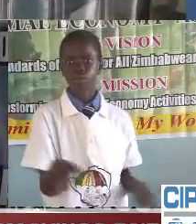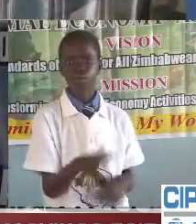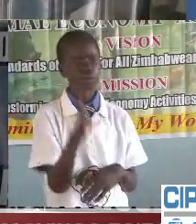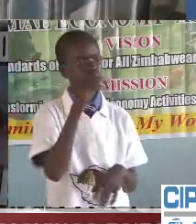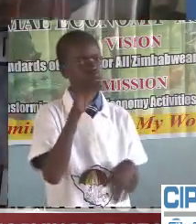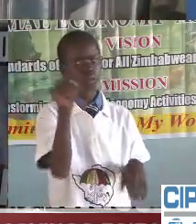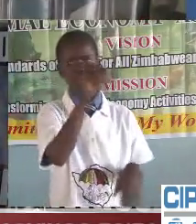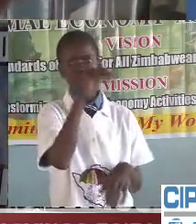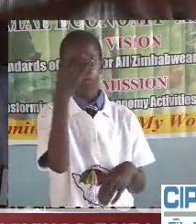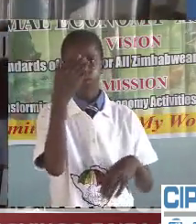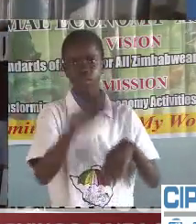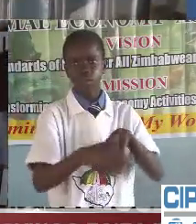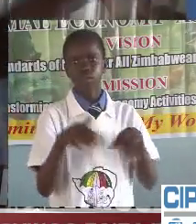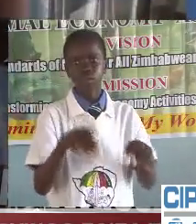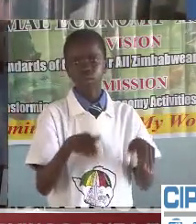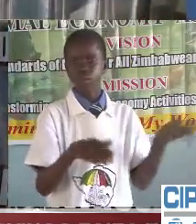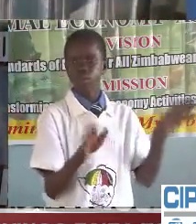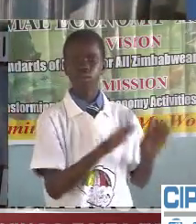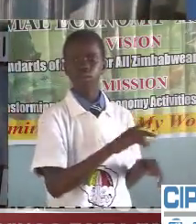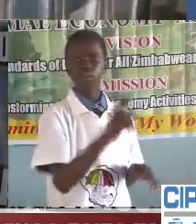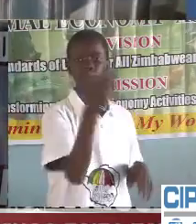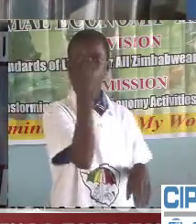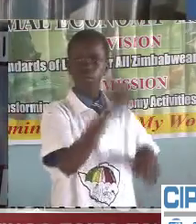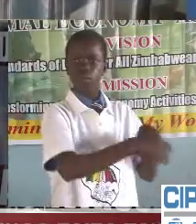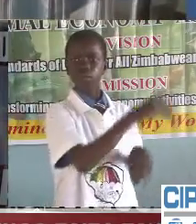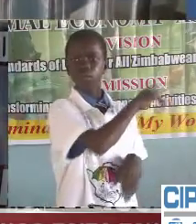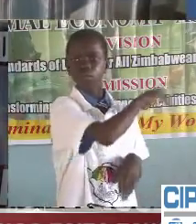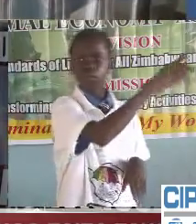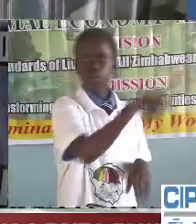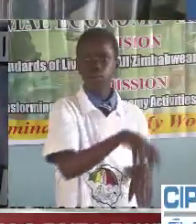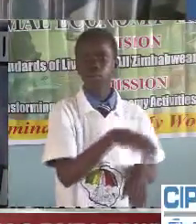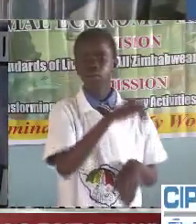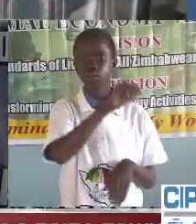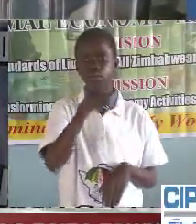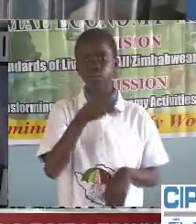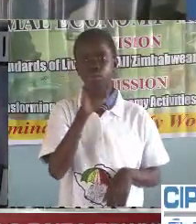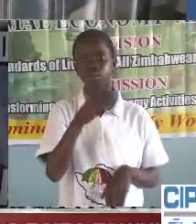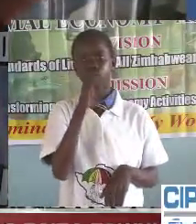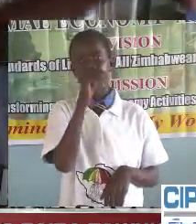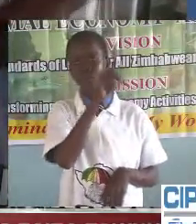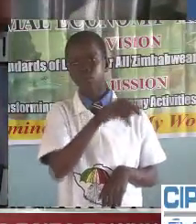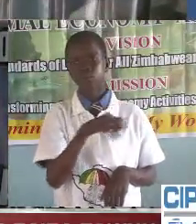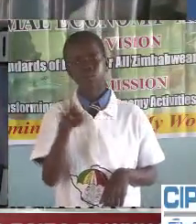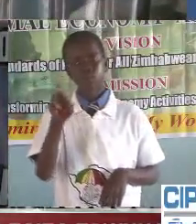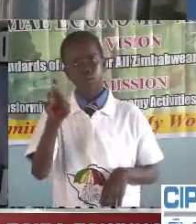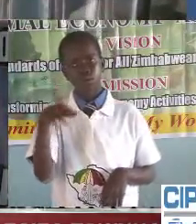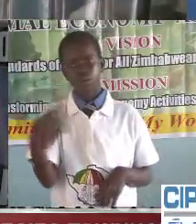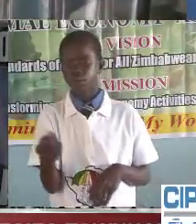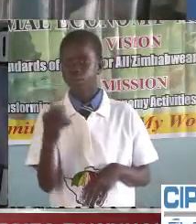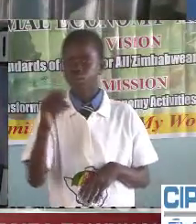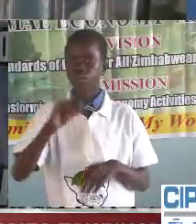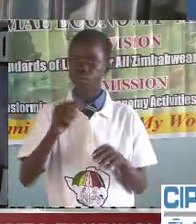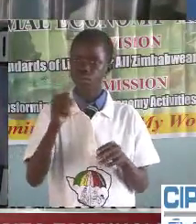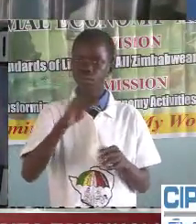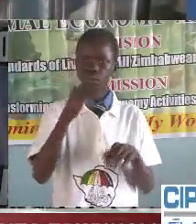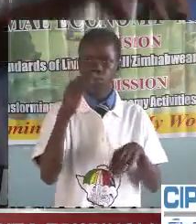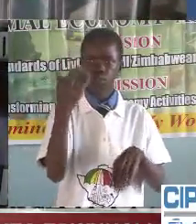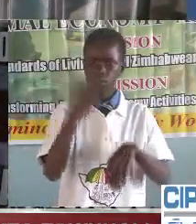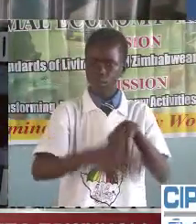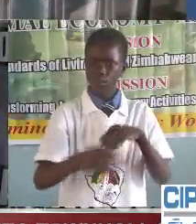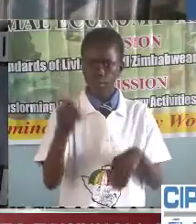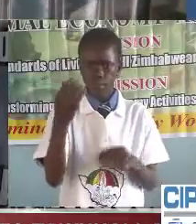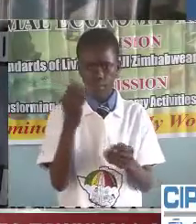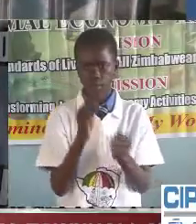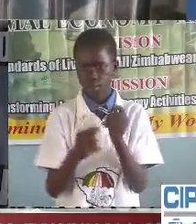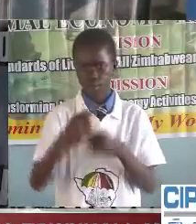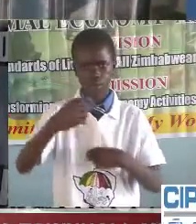pakroko, ngariuye nemuno mamucheke. Toziva kuti munhu wekujoni nemaranzi ake, ticha wabva kumusha, bhazi rabva kwabvukuru richauya